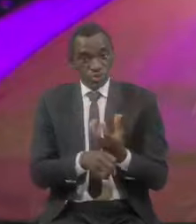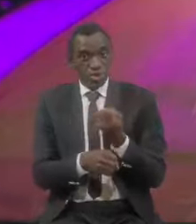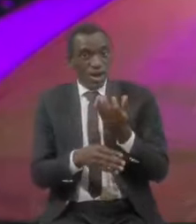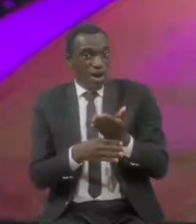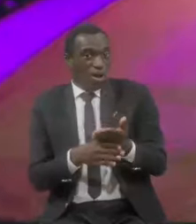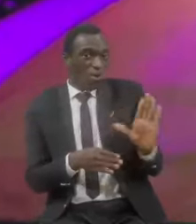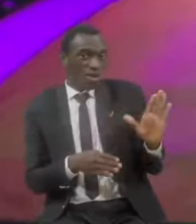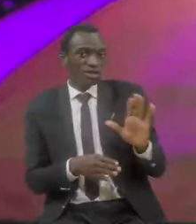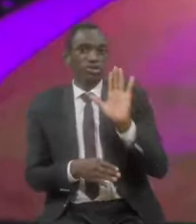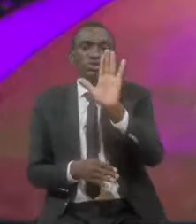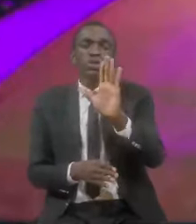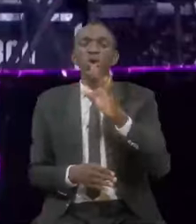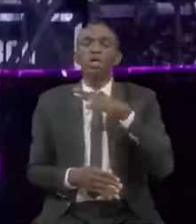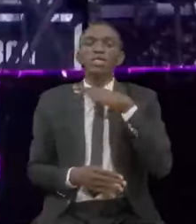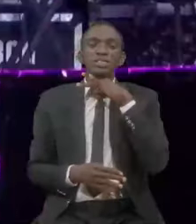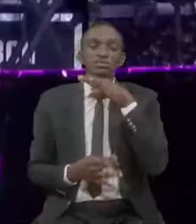vos iniquités.